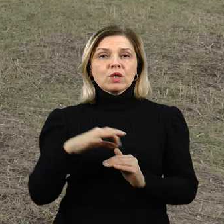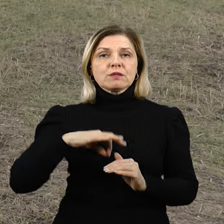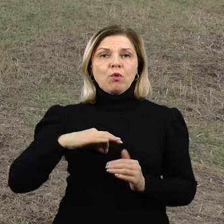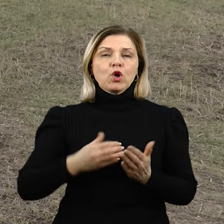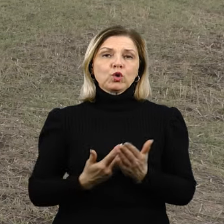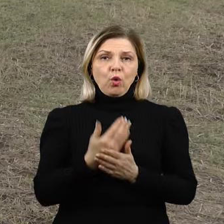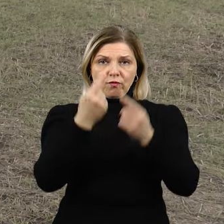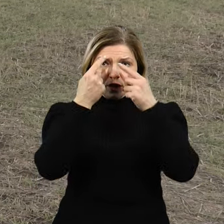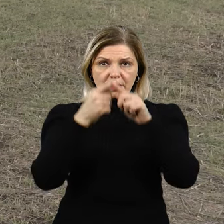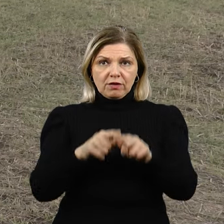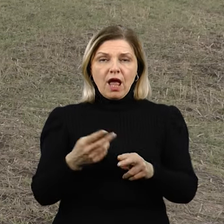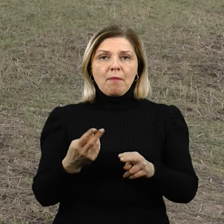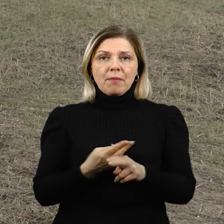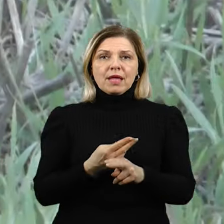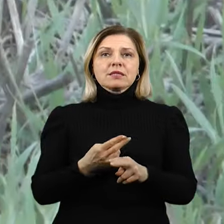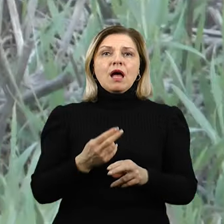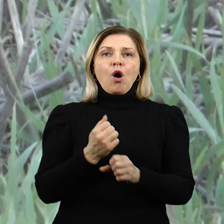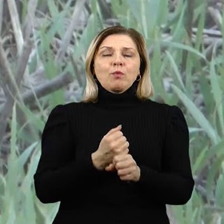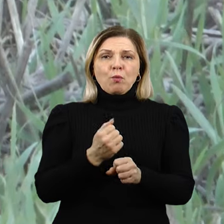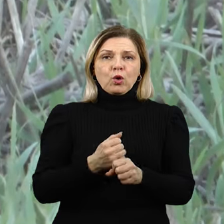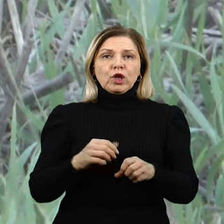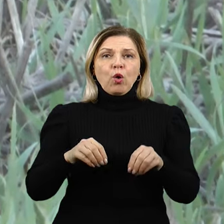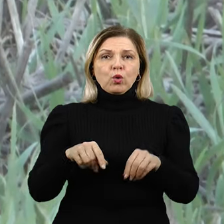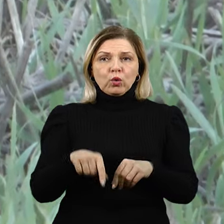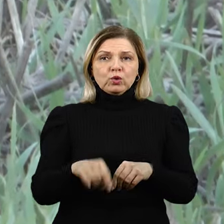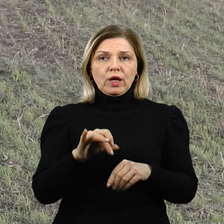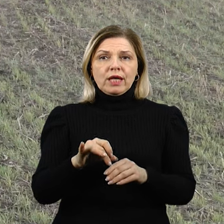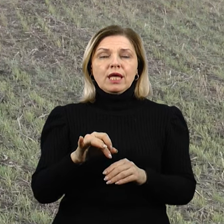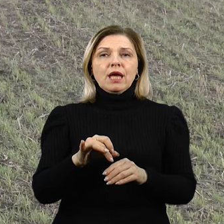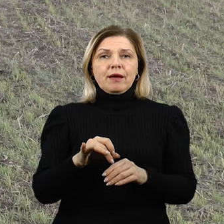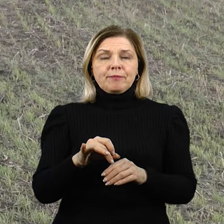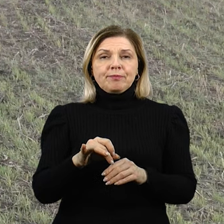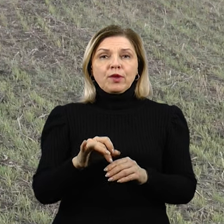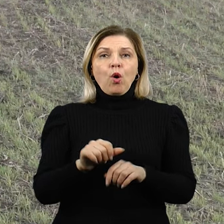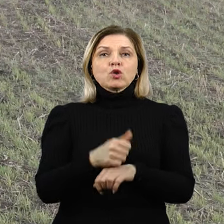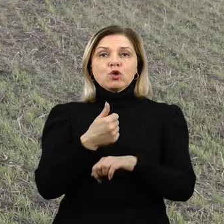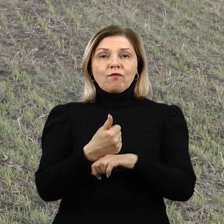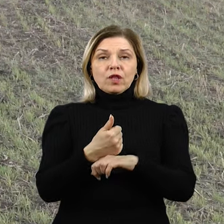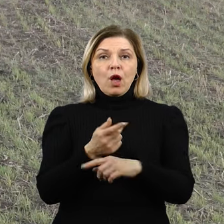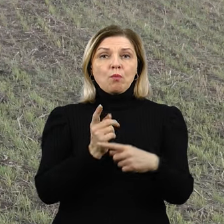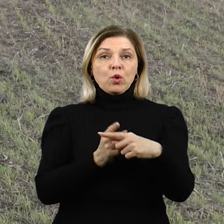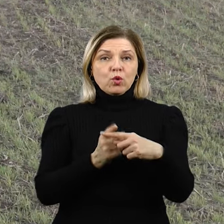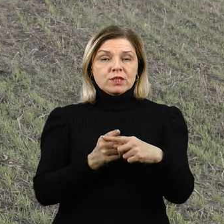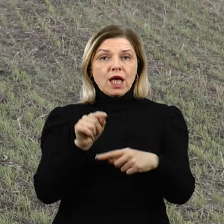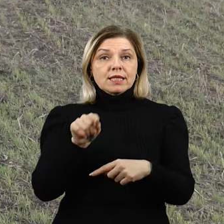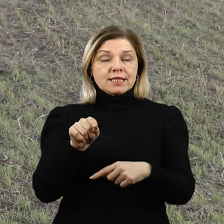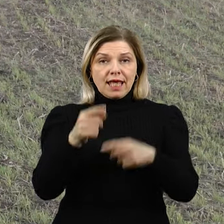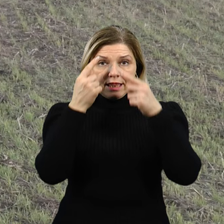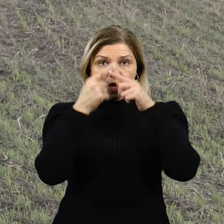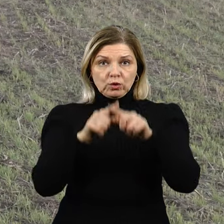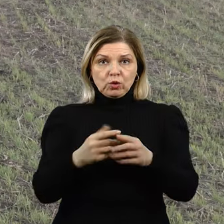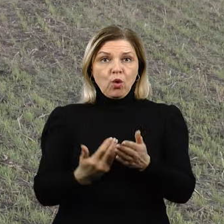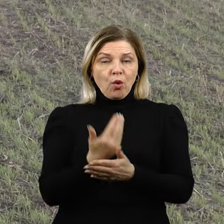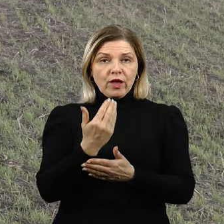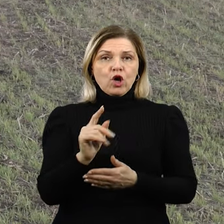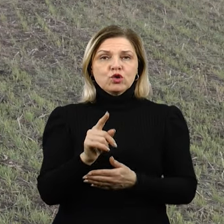ноутіл без обробітку ґрунту із закладенням зерна у невелику борозну. Основний плюс цієї технології в тому, що зберігається